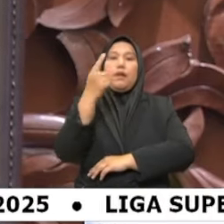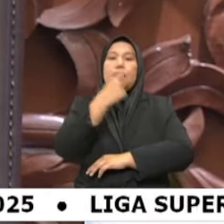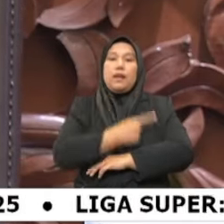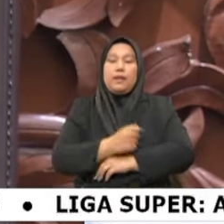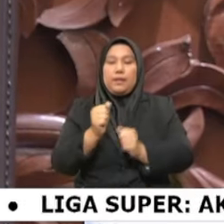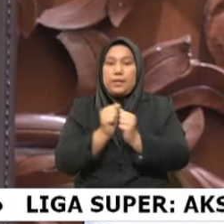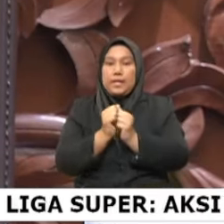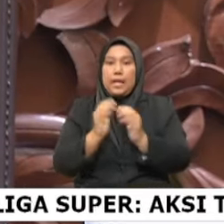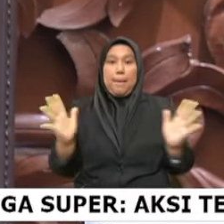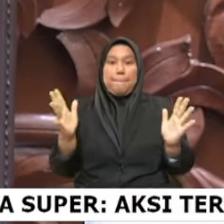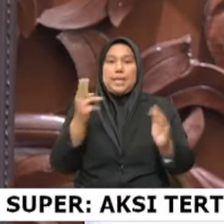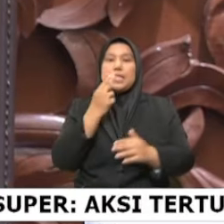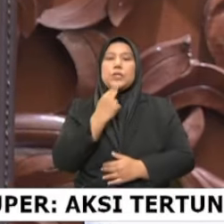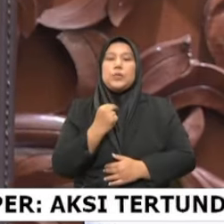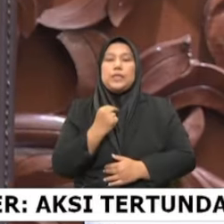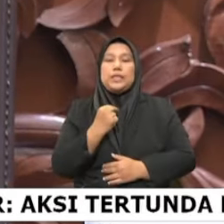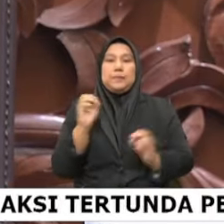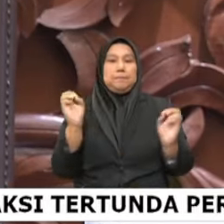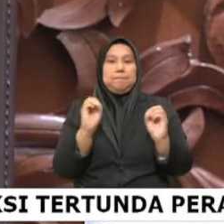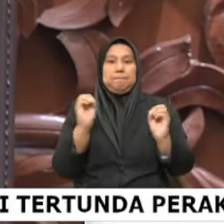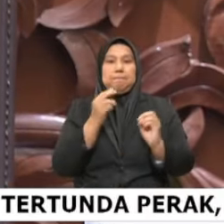gula.